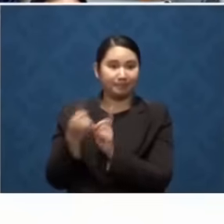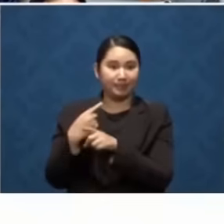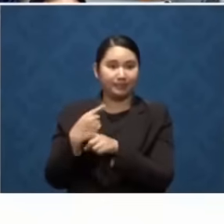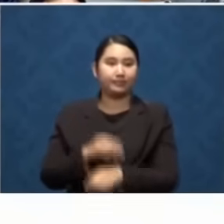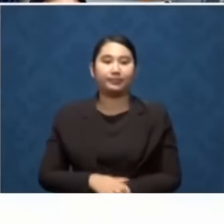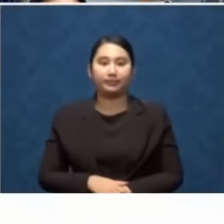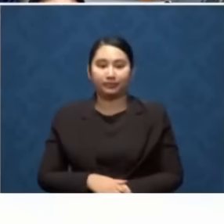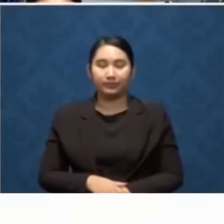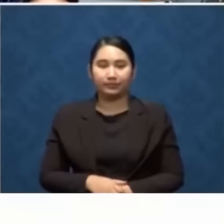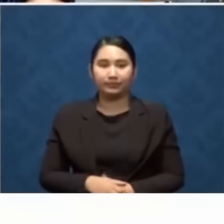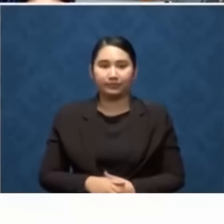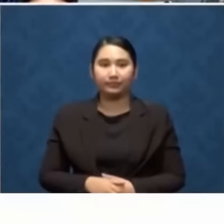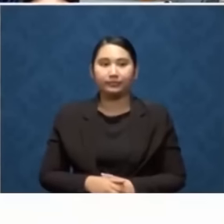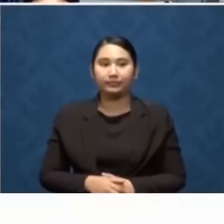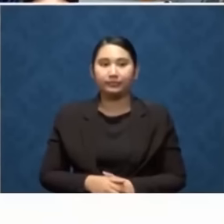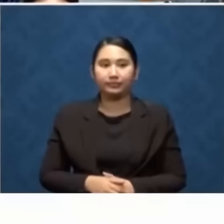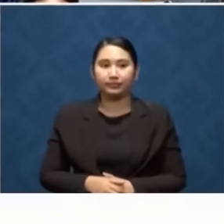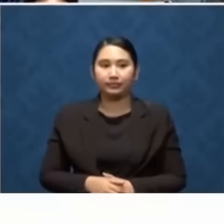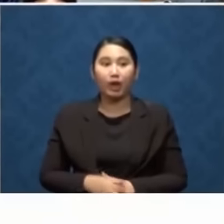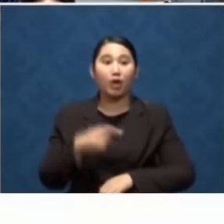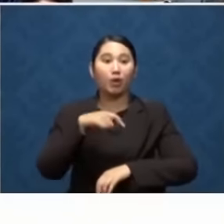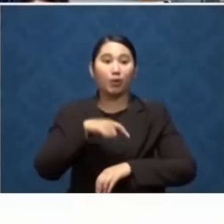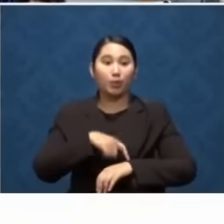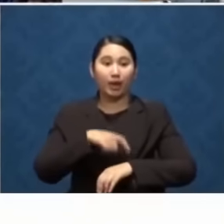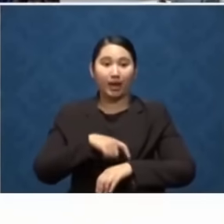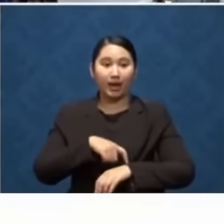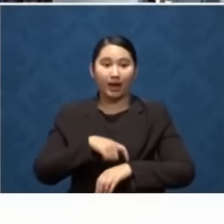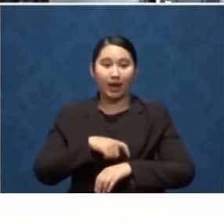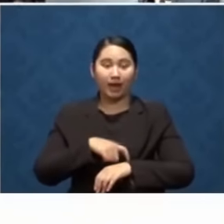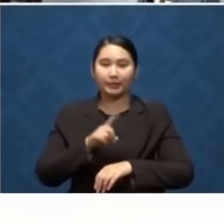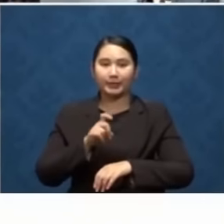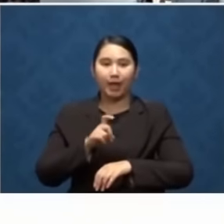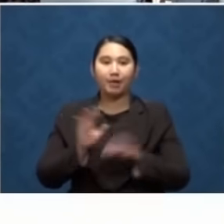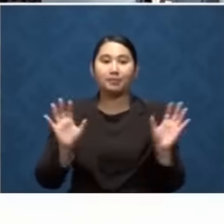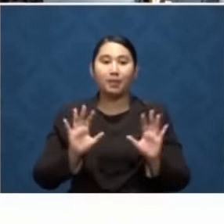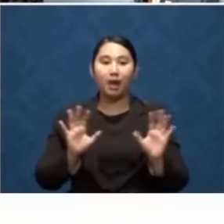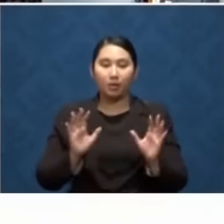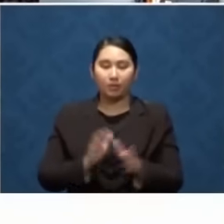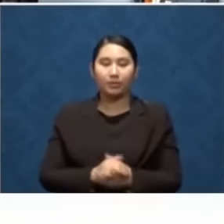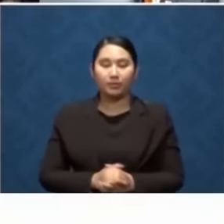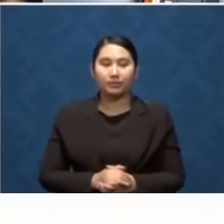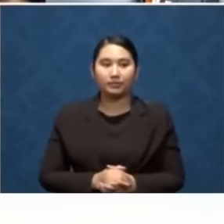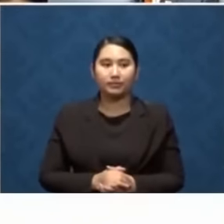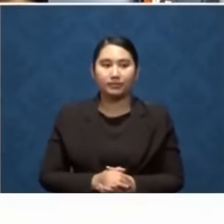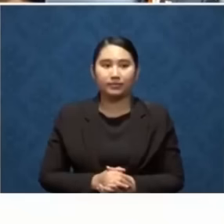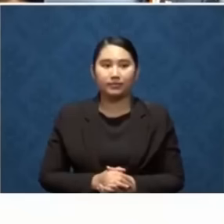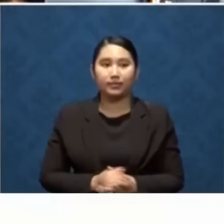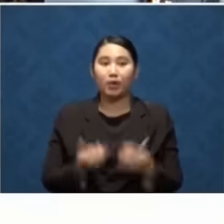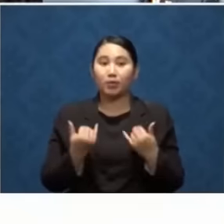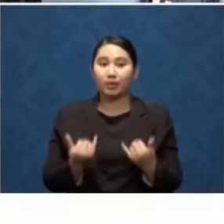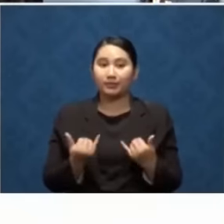ธรรมมโนธรรมสำนึกและยึดตามเจตนารมณ์ของประชาชนที่ผ่านการเลือกตั้งในวันที่14พฤษภา